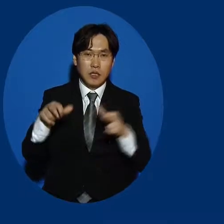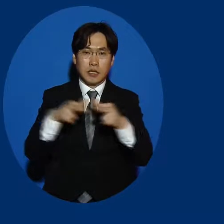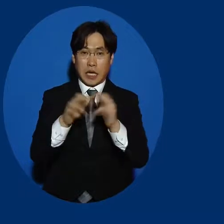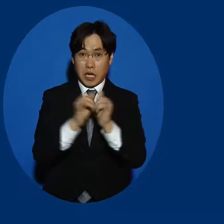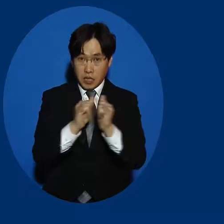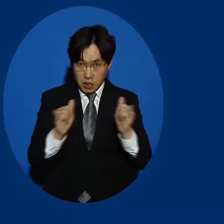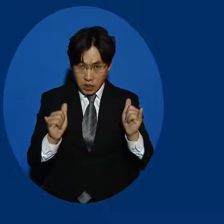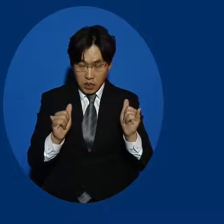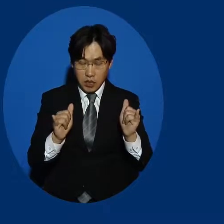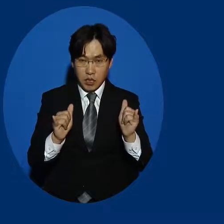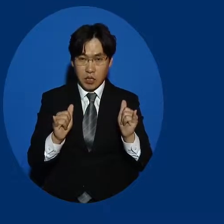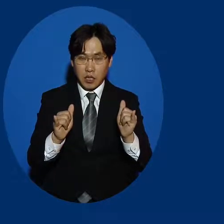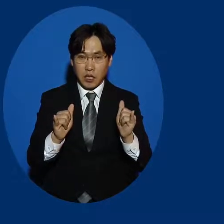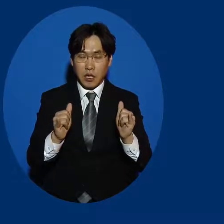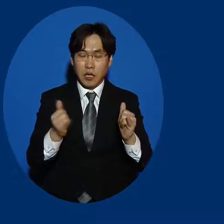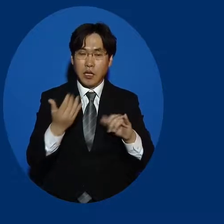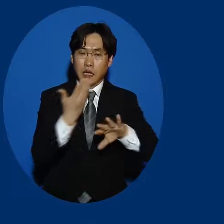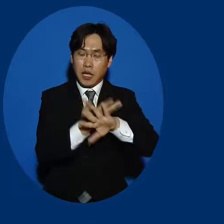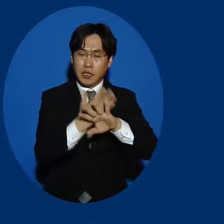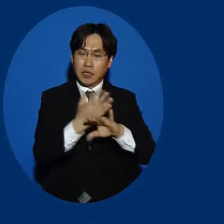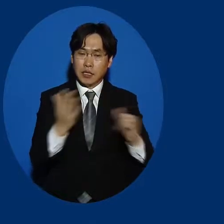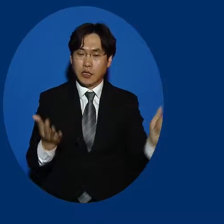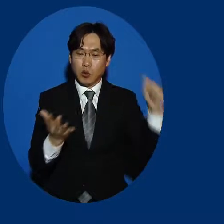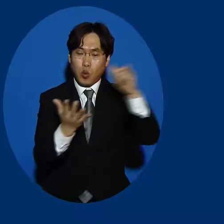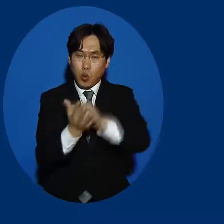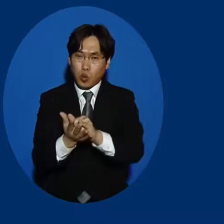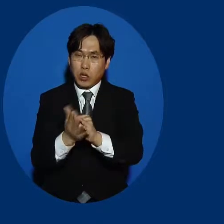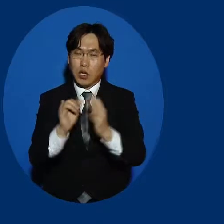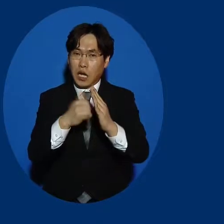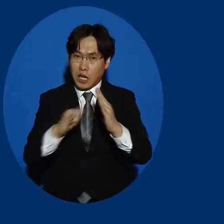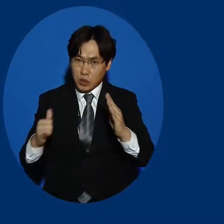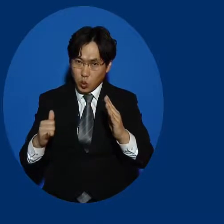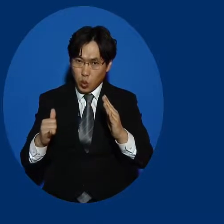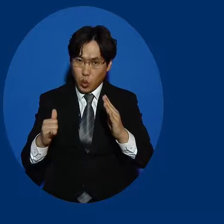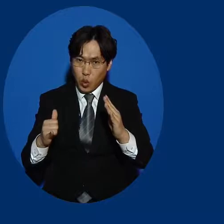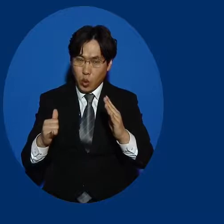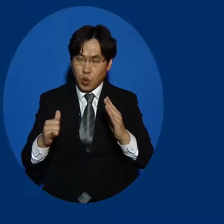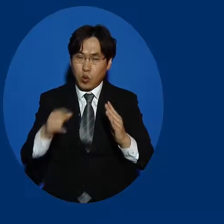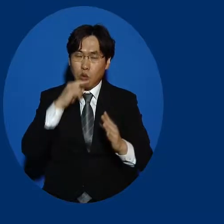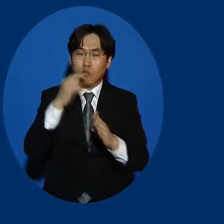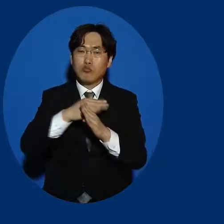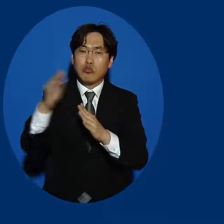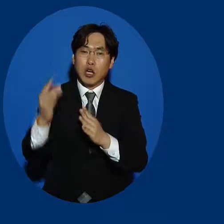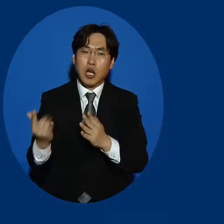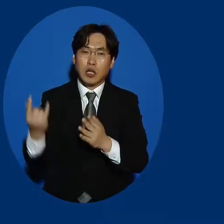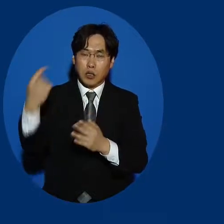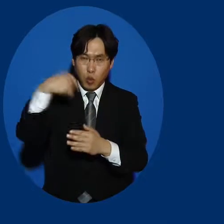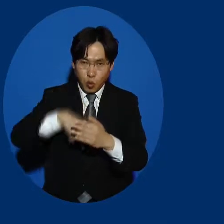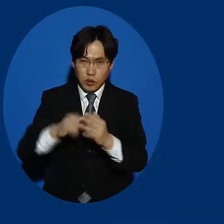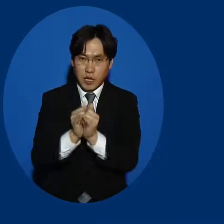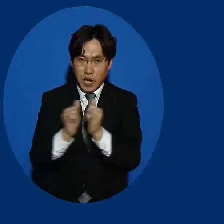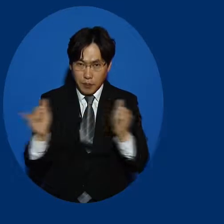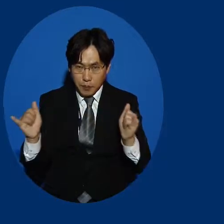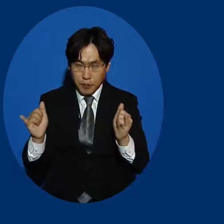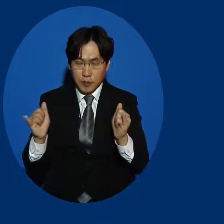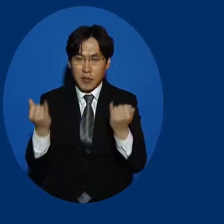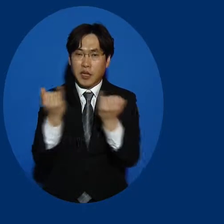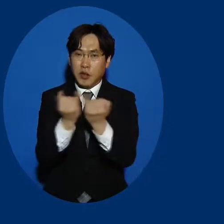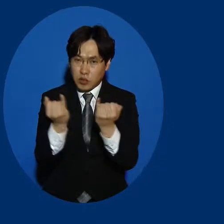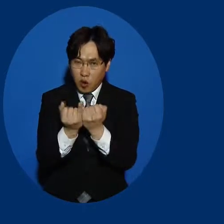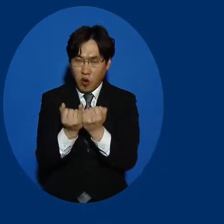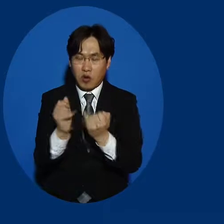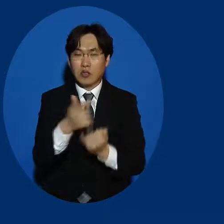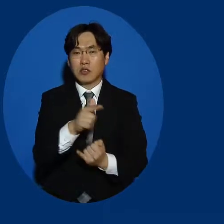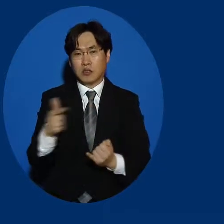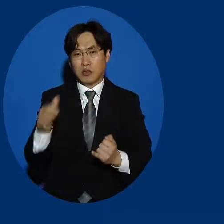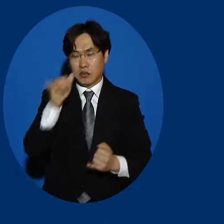장애인, 다문화인, 새터민, 노인, 여성 등등 그